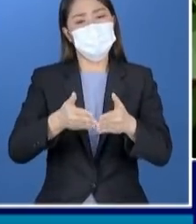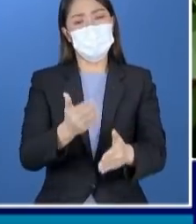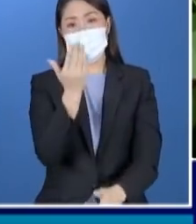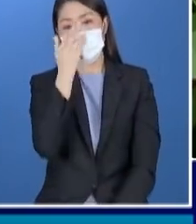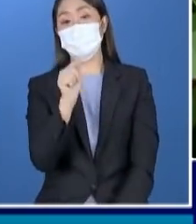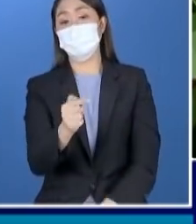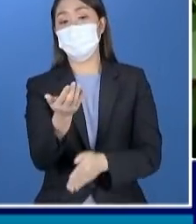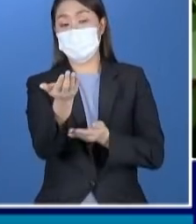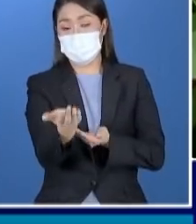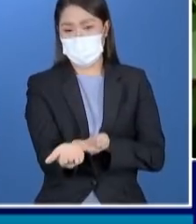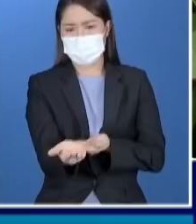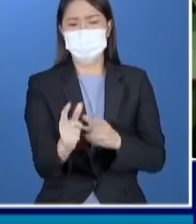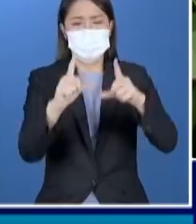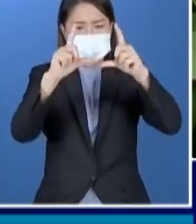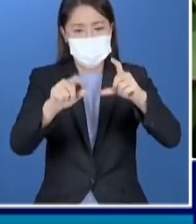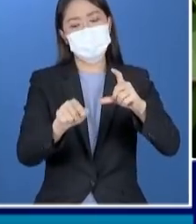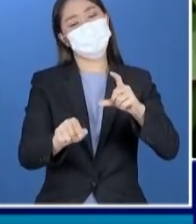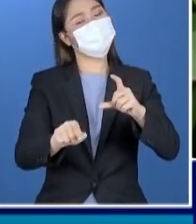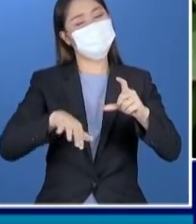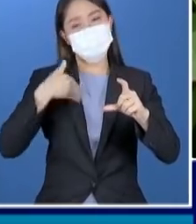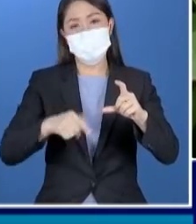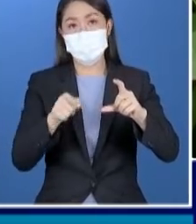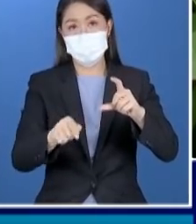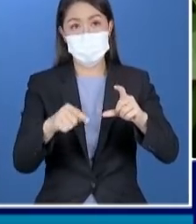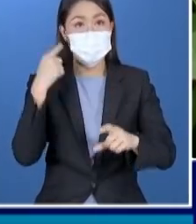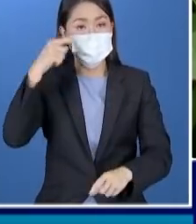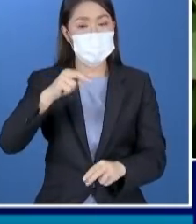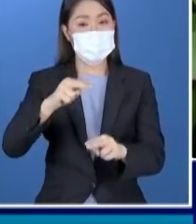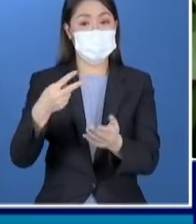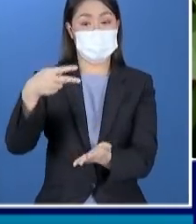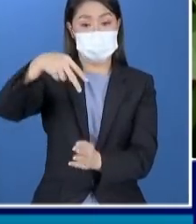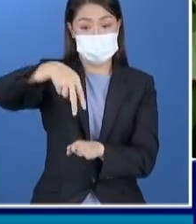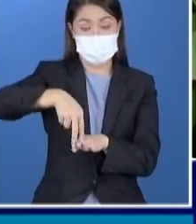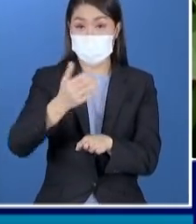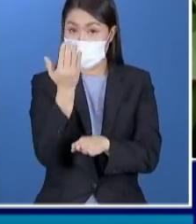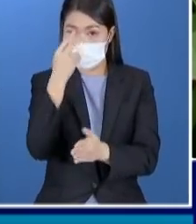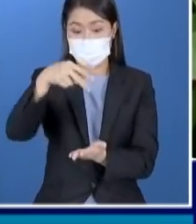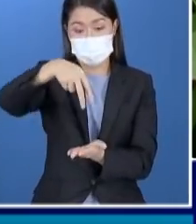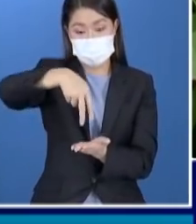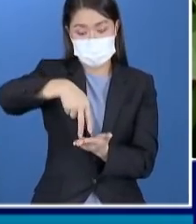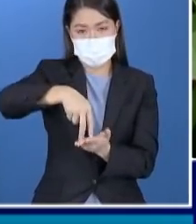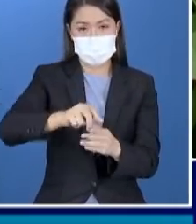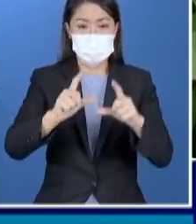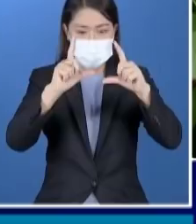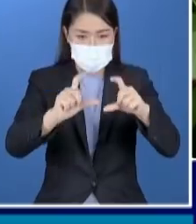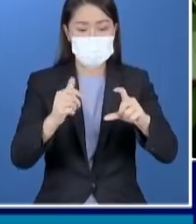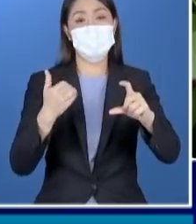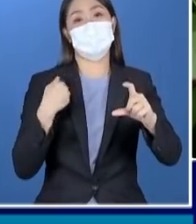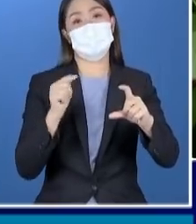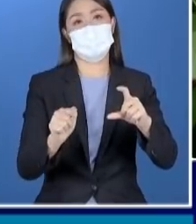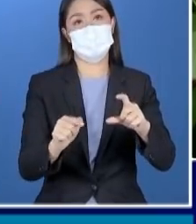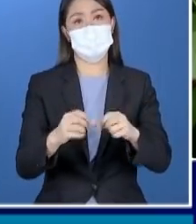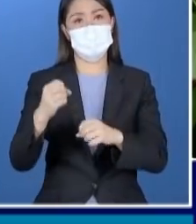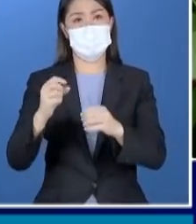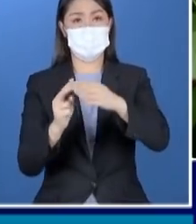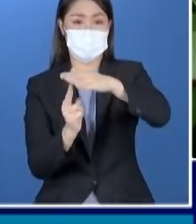าตอนถ่ายภาพก็เลยติดเรือลำนี้ที่มีผู้หญิงคนนึงยืนอยู่บนบริเวณหน้าเรือติดเข้ามาด้วยแล้วช่วงที่